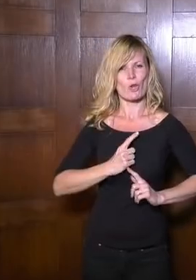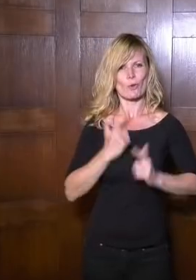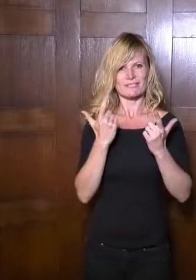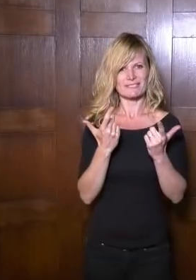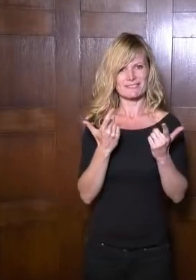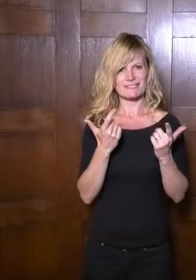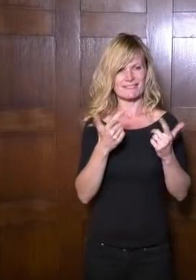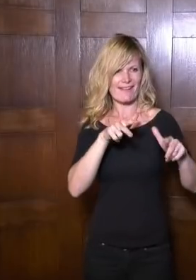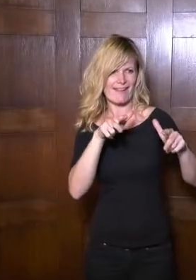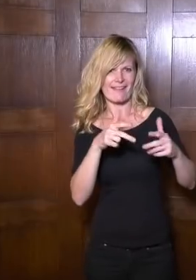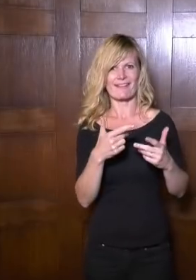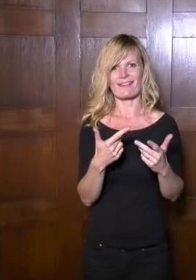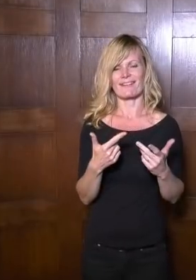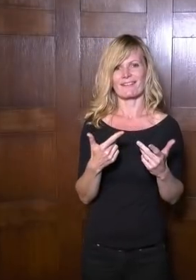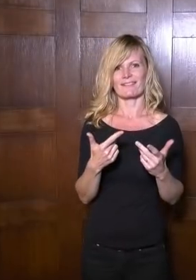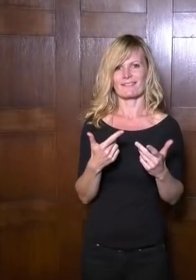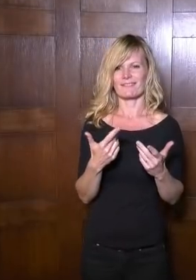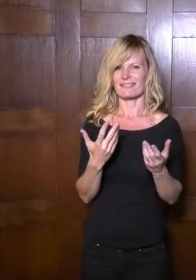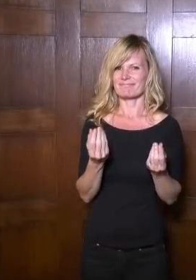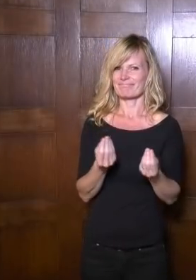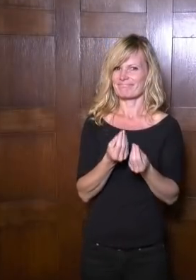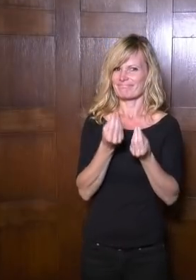denn als Makel empfunden wird von einigen.